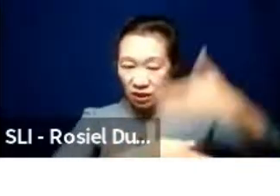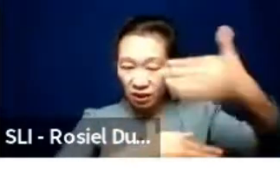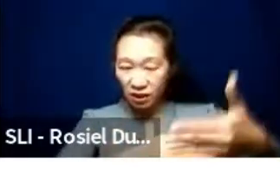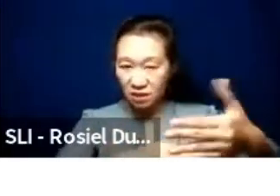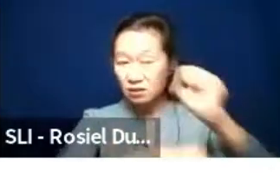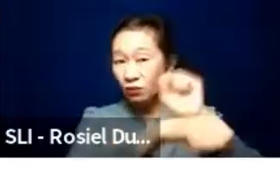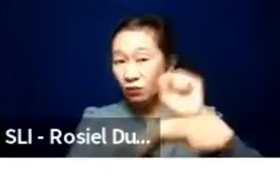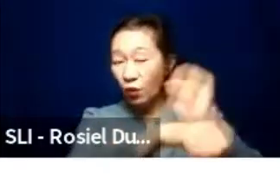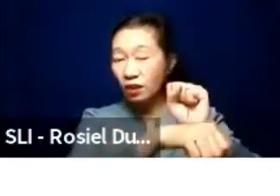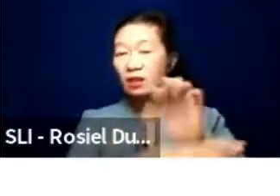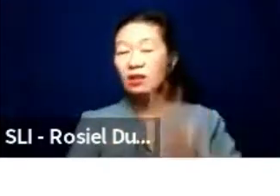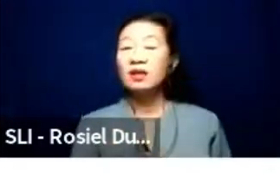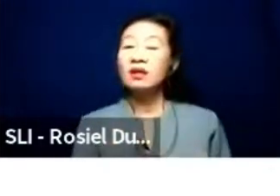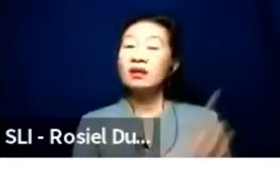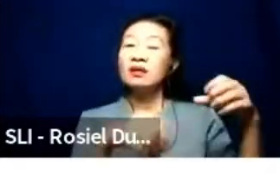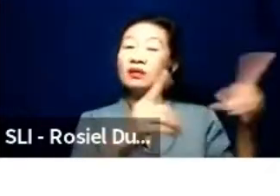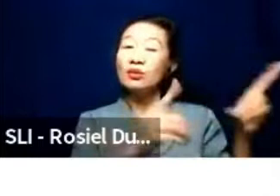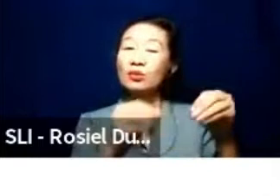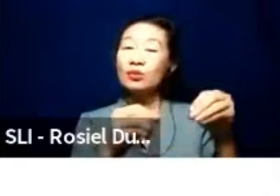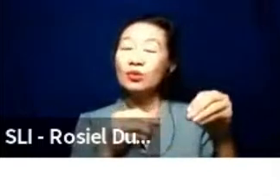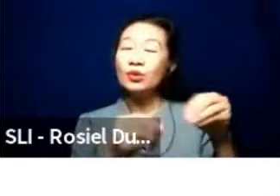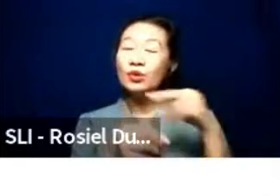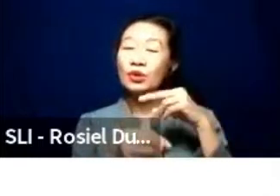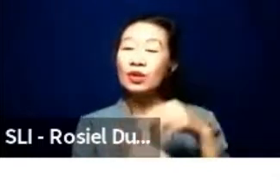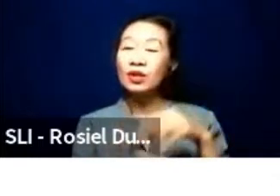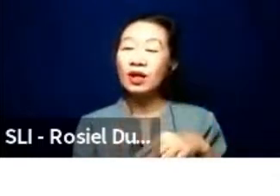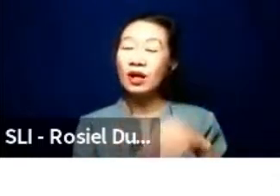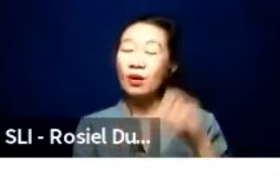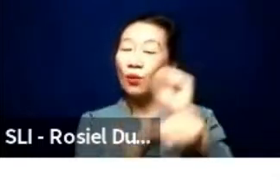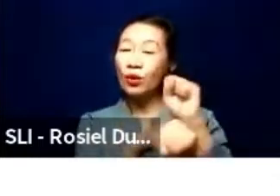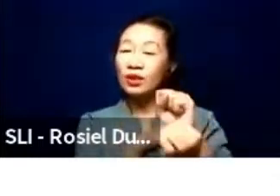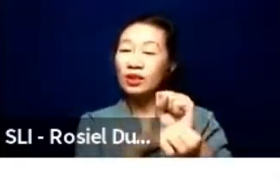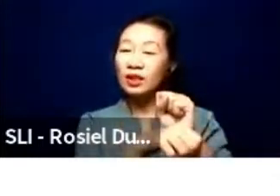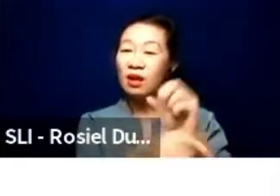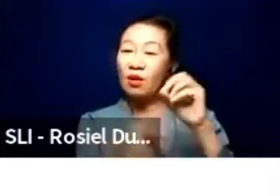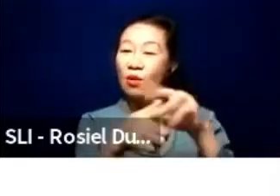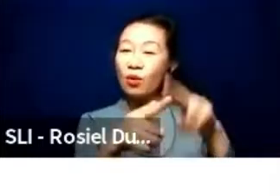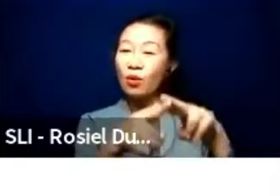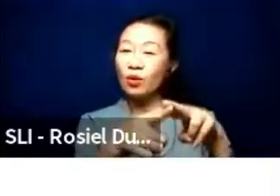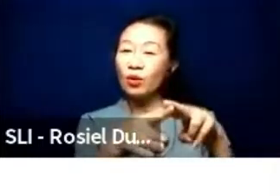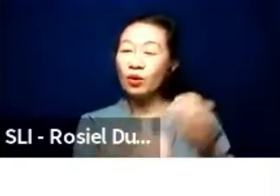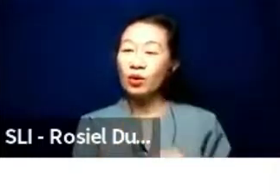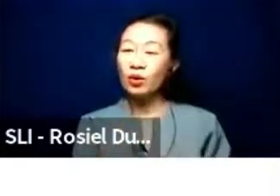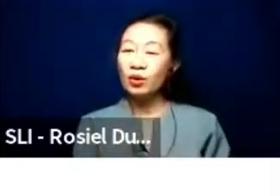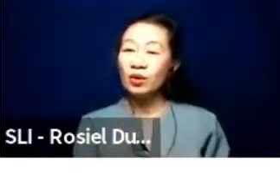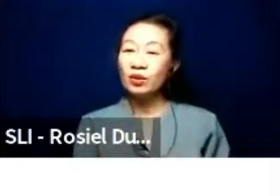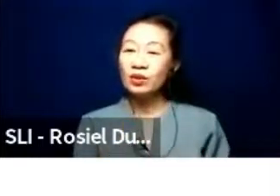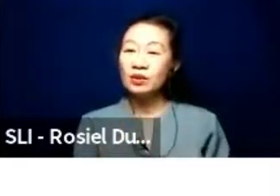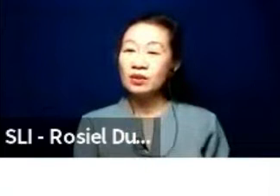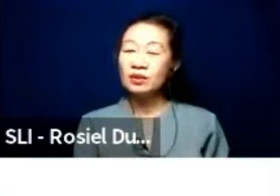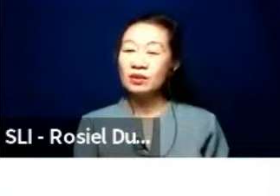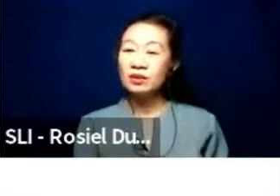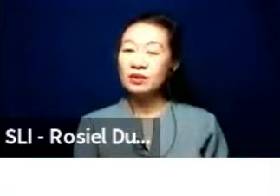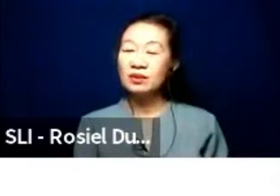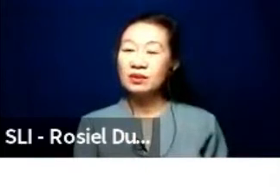task, gawin na yung trabaho niya, or hindi pa, no? So yun yung mga bagay na